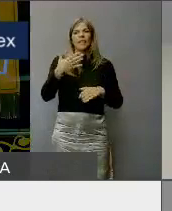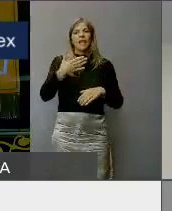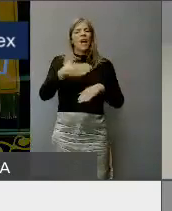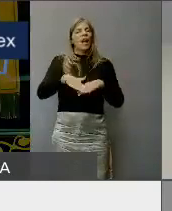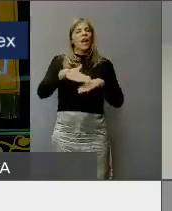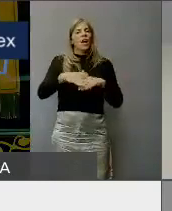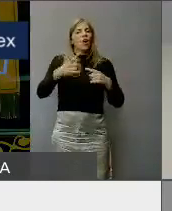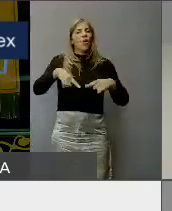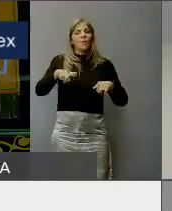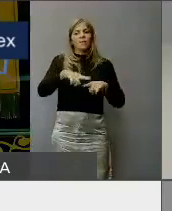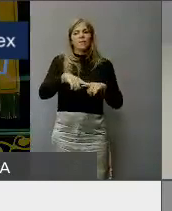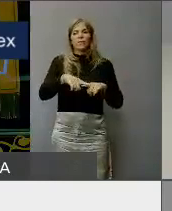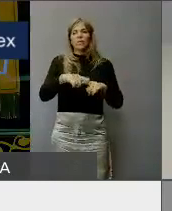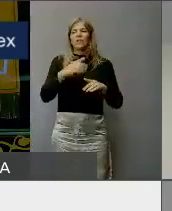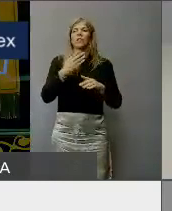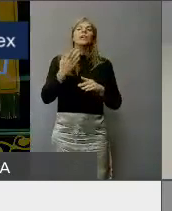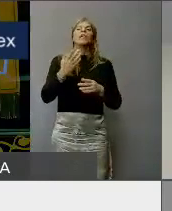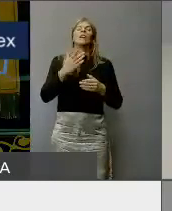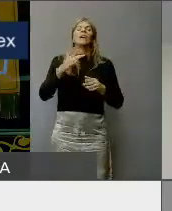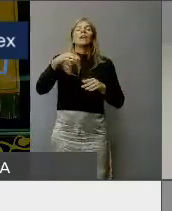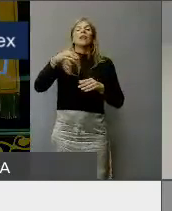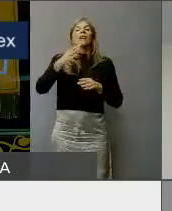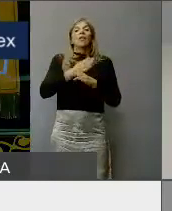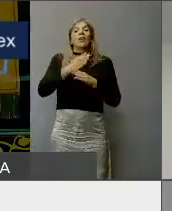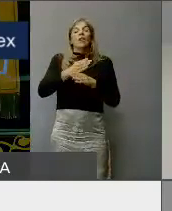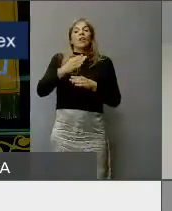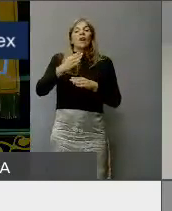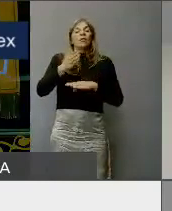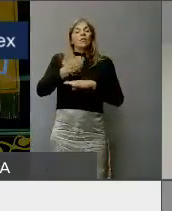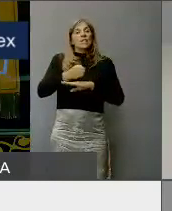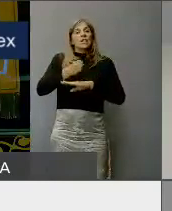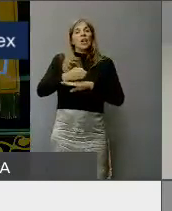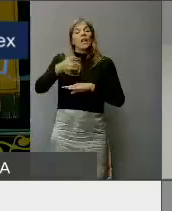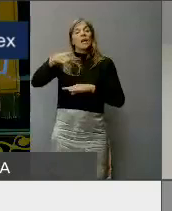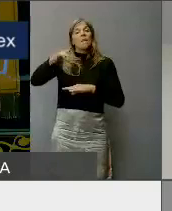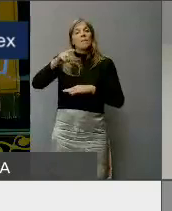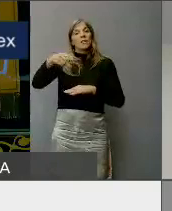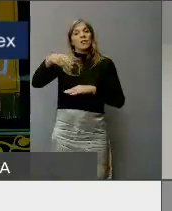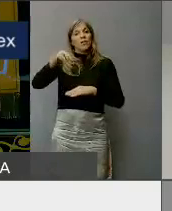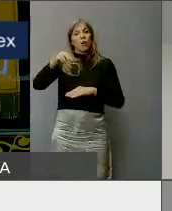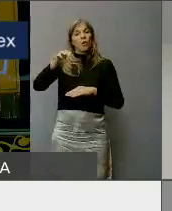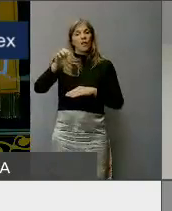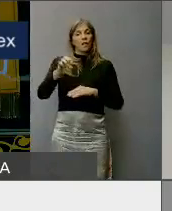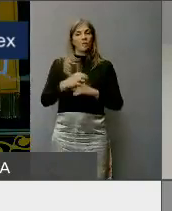lauro anche le emozioni consigliere pinione è sempre mozione d'ordine con spreco